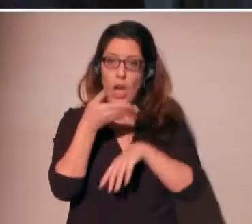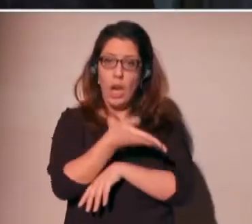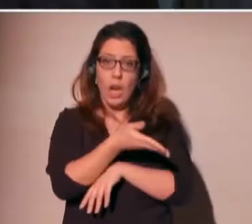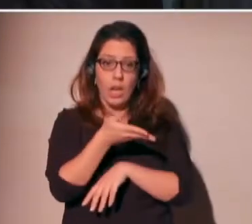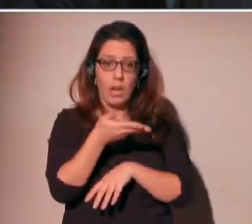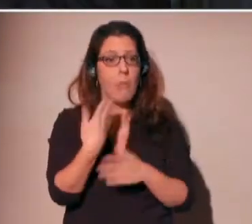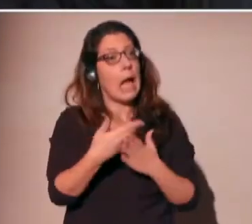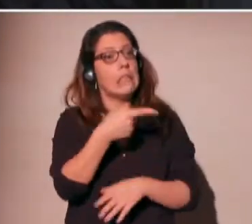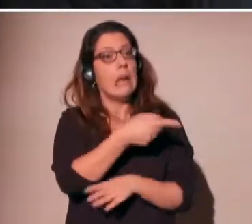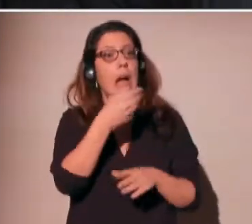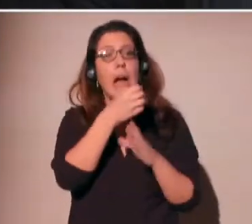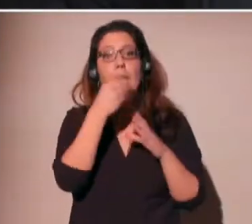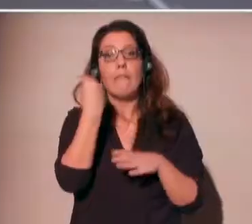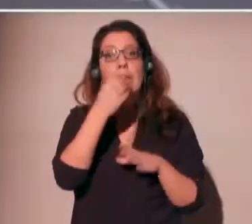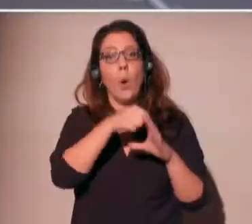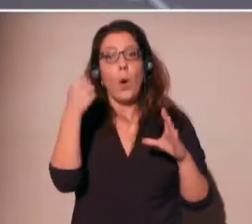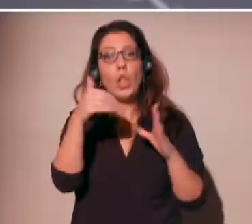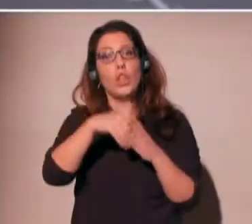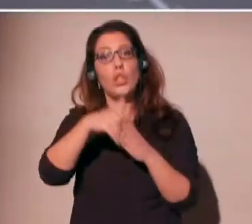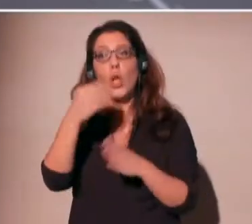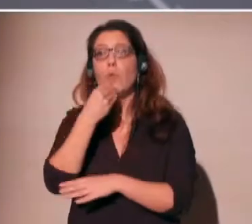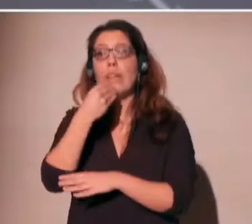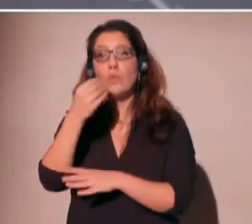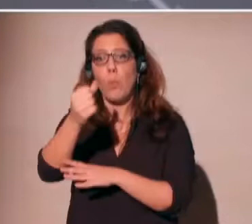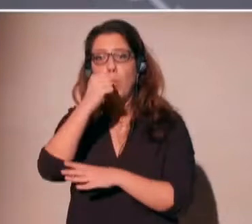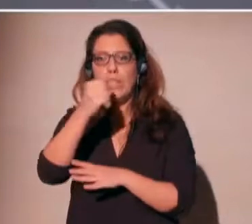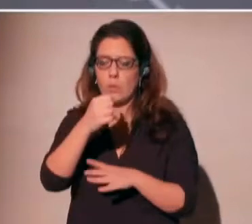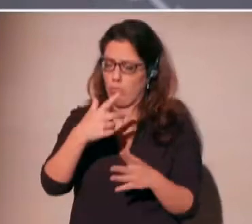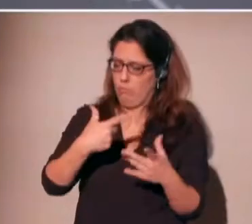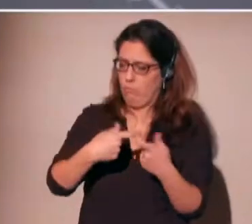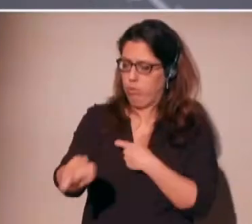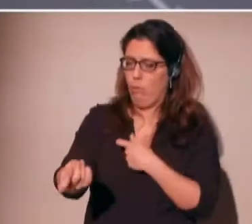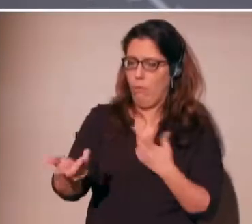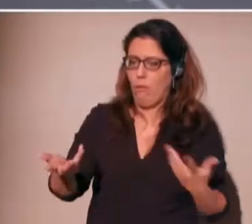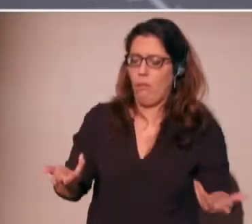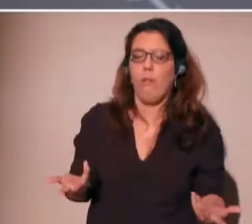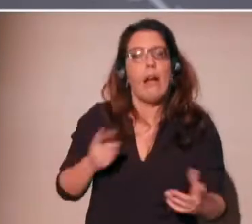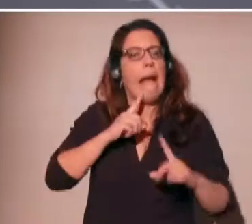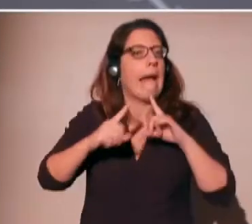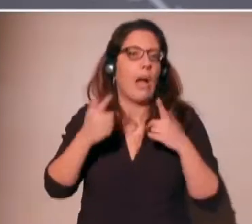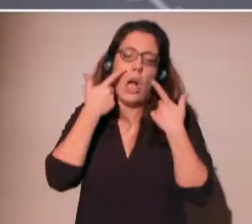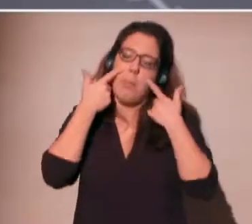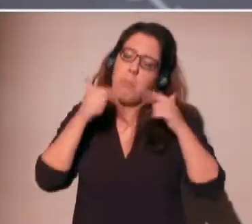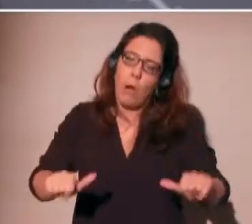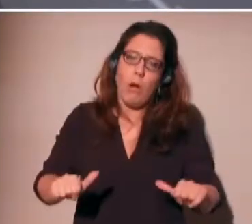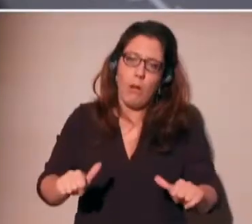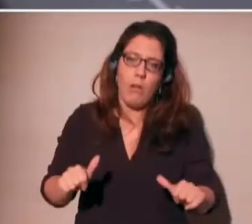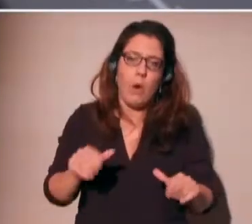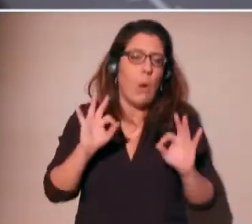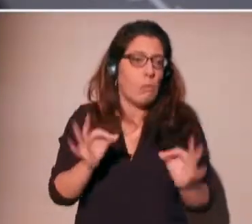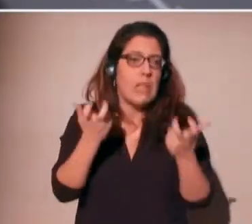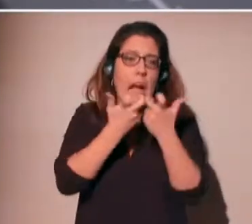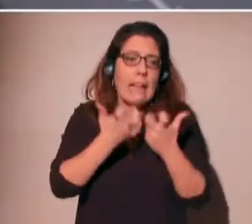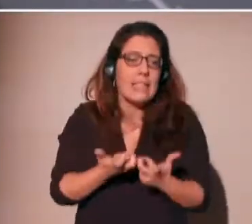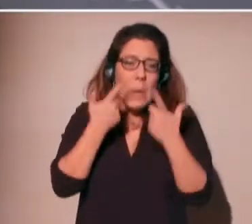frigo rempli de nourriture et de boissons. Alors en voyant cela, on se rend bien compte que bien qu'il y ait des exemples très